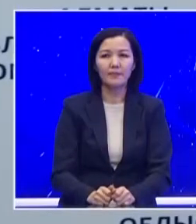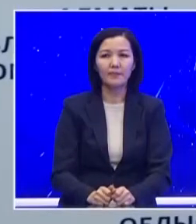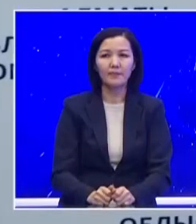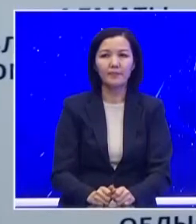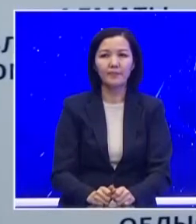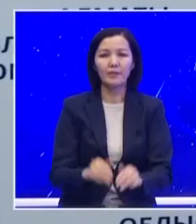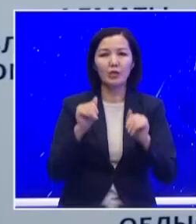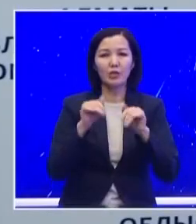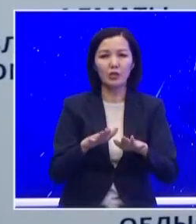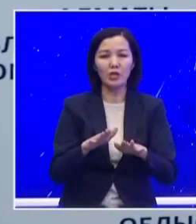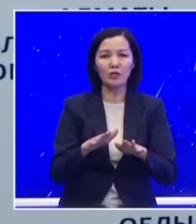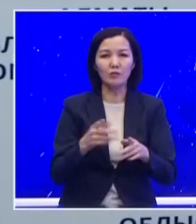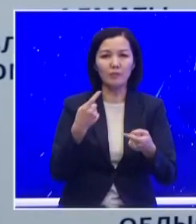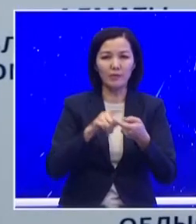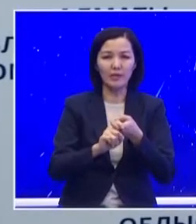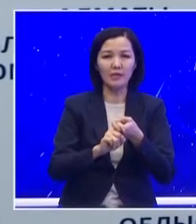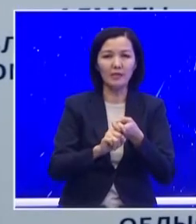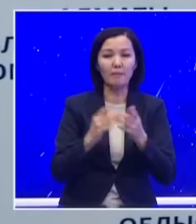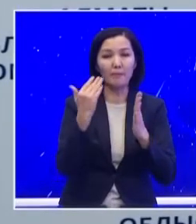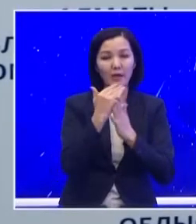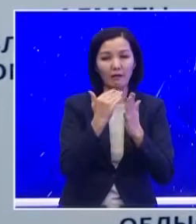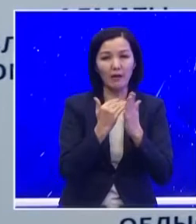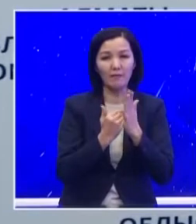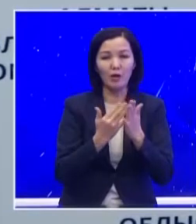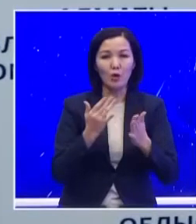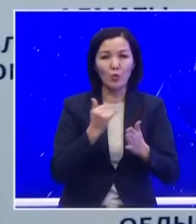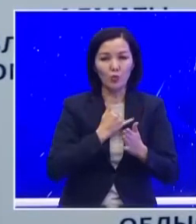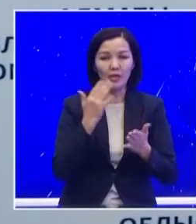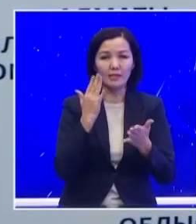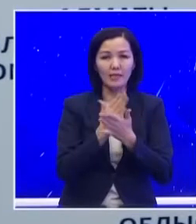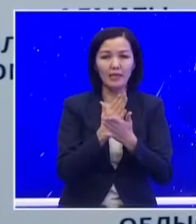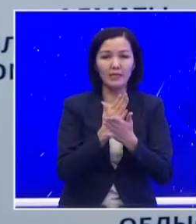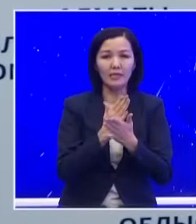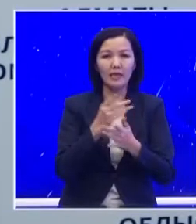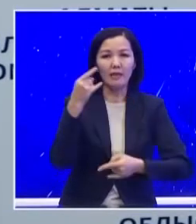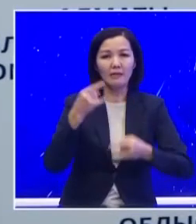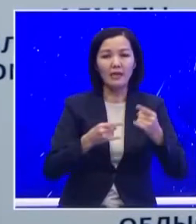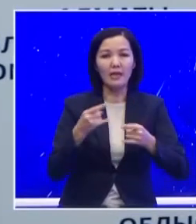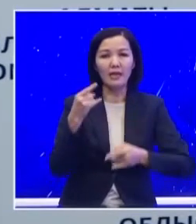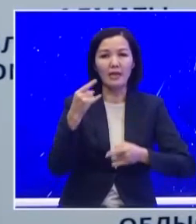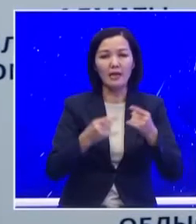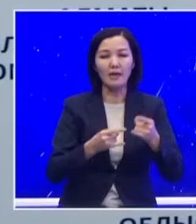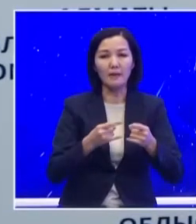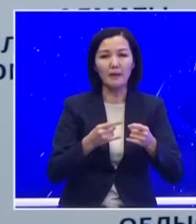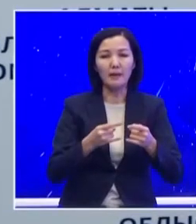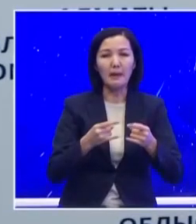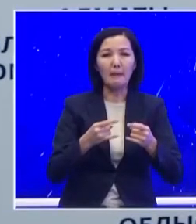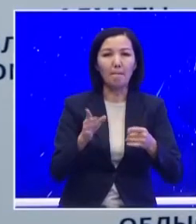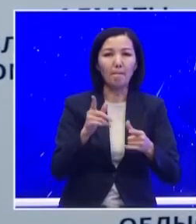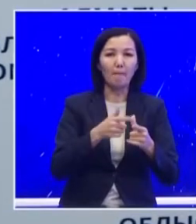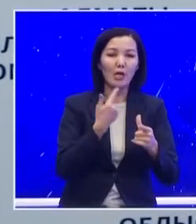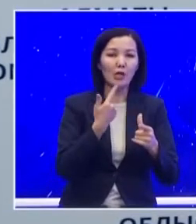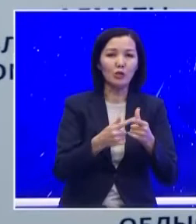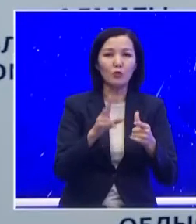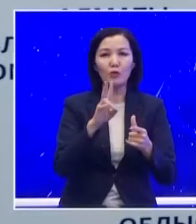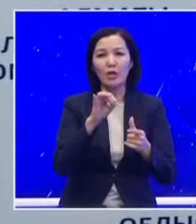Завершающим этапом реализации этой программы у нас является организация телемоста между населенными пунктами